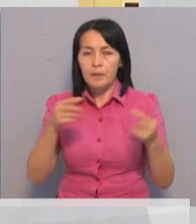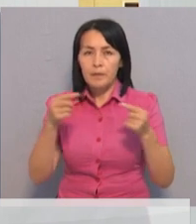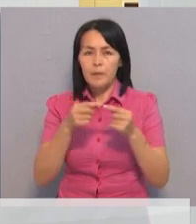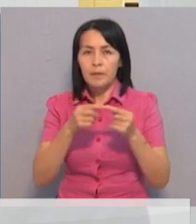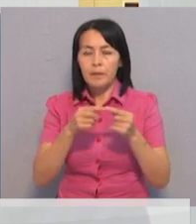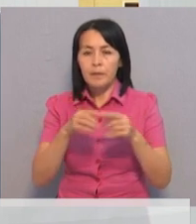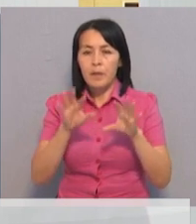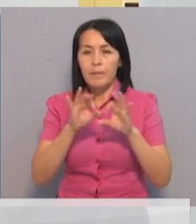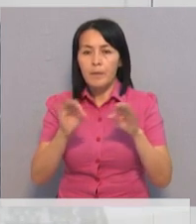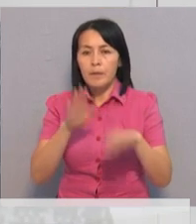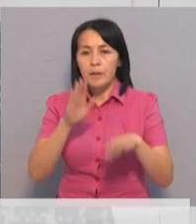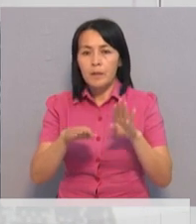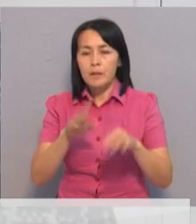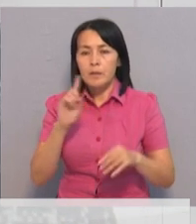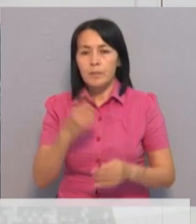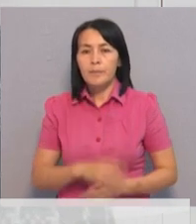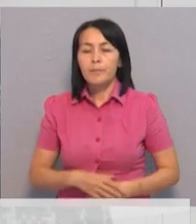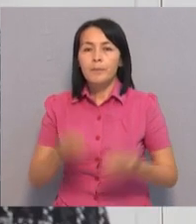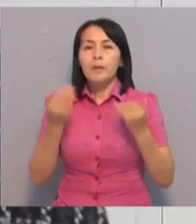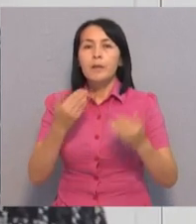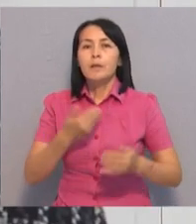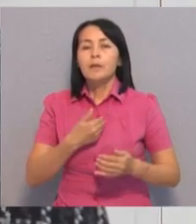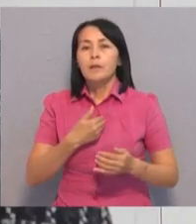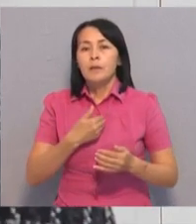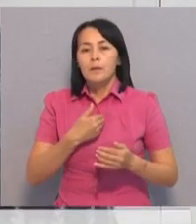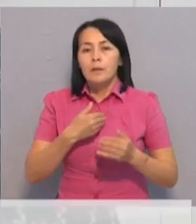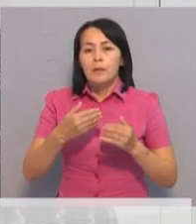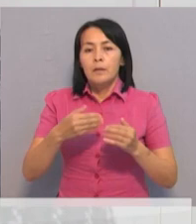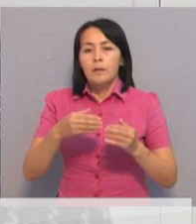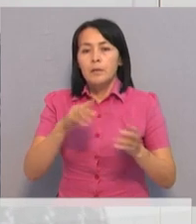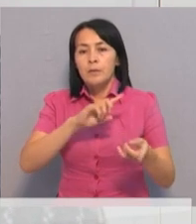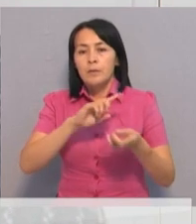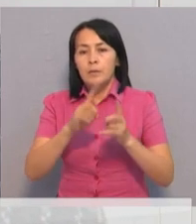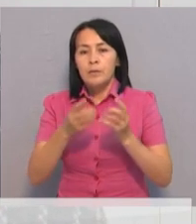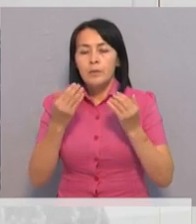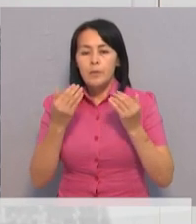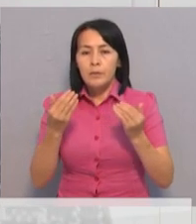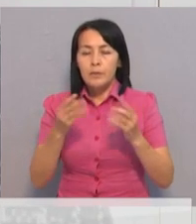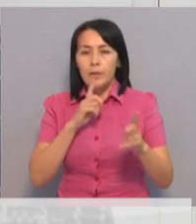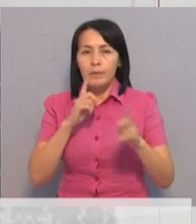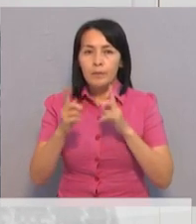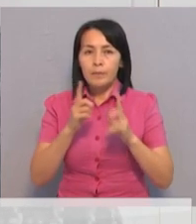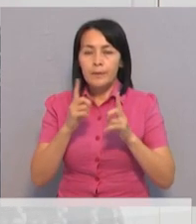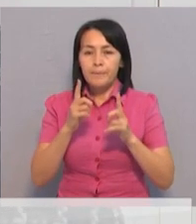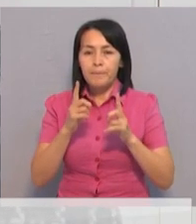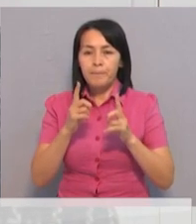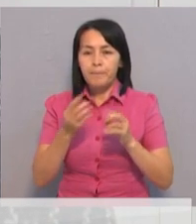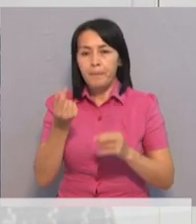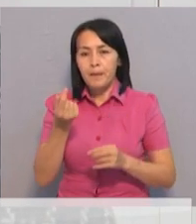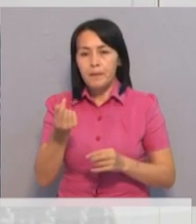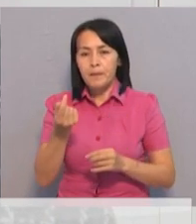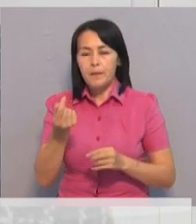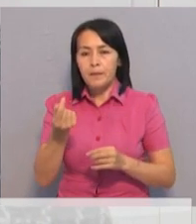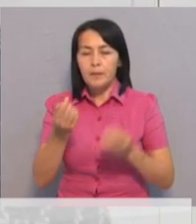айқындайтын ерекше құралдардың бірі. Биыл біз форматымызды өзгертіп осы форум ретінде кішкене